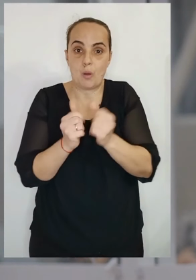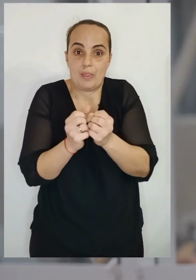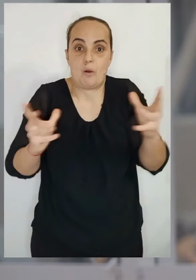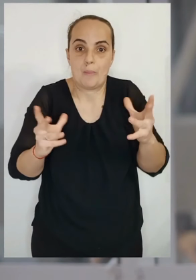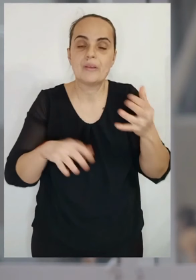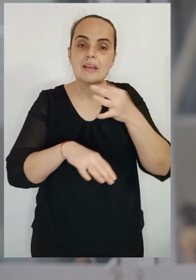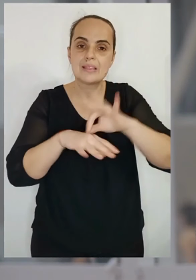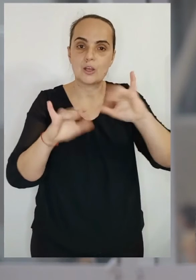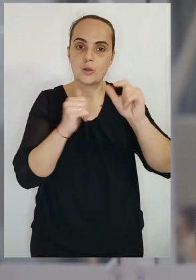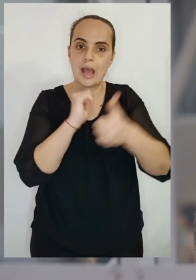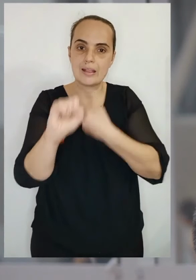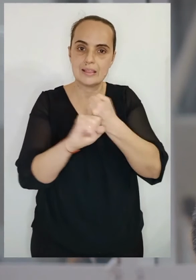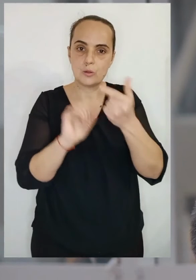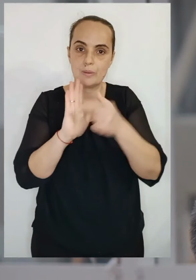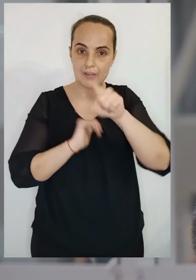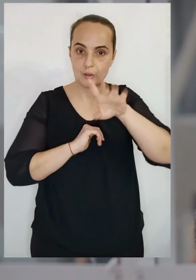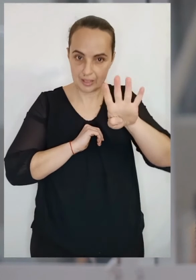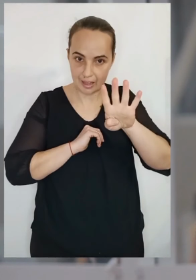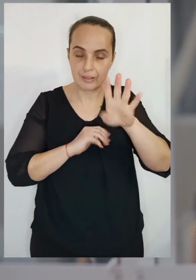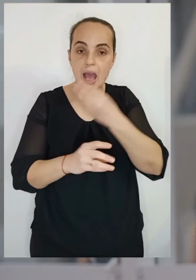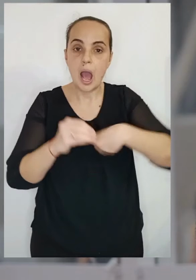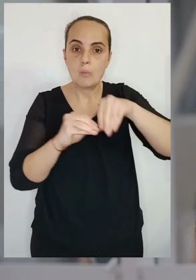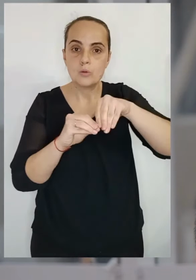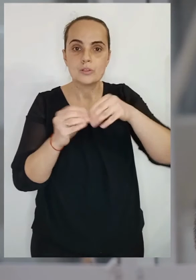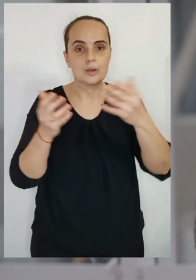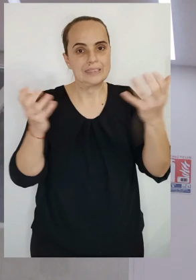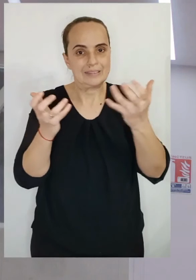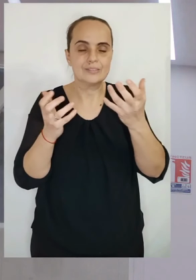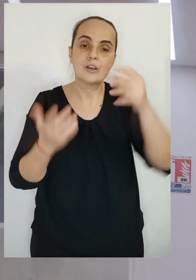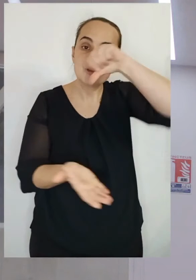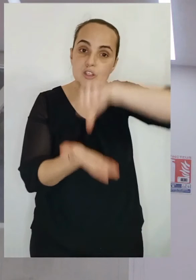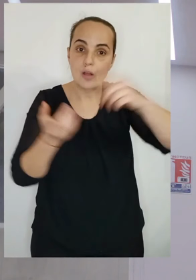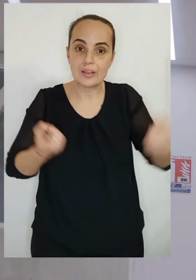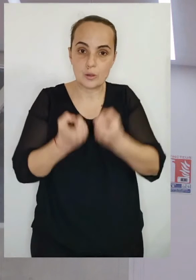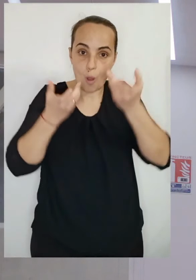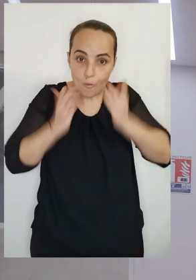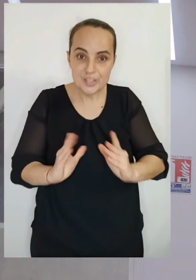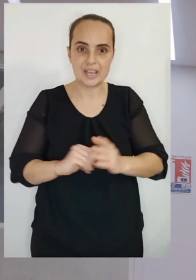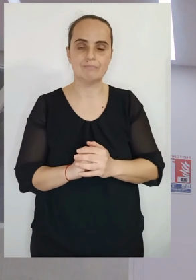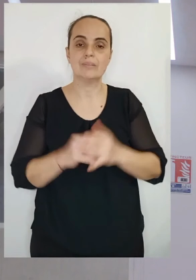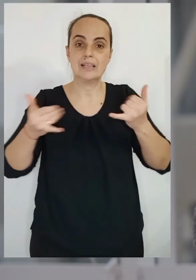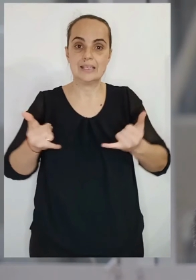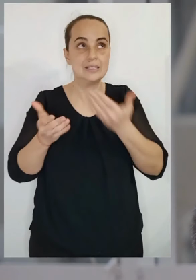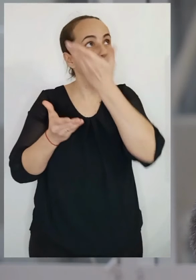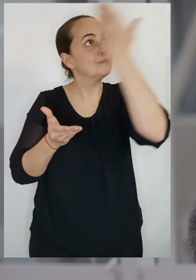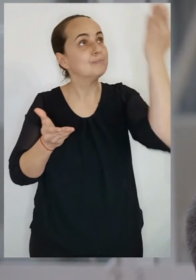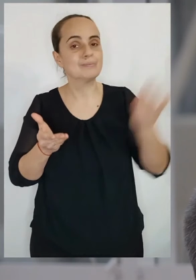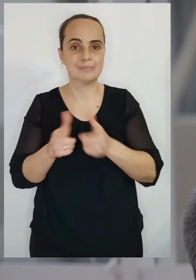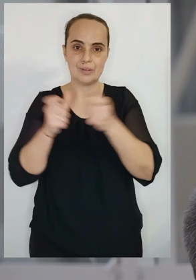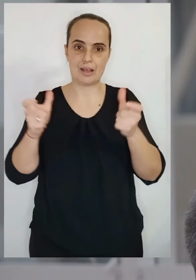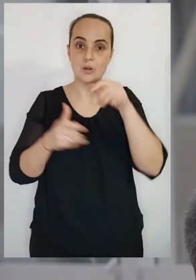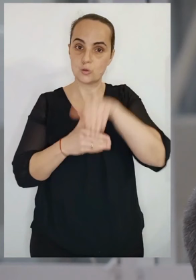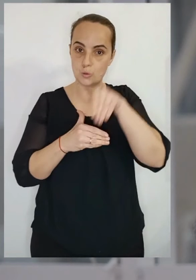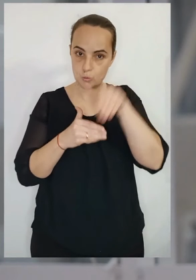du label Terre de Jeux 2024, donc on a postulé pour être centre d'entraînement officiel. Et les Algénicou, dans lesquels on est ce